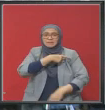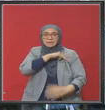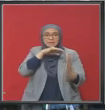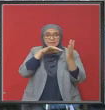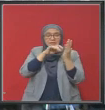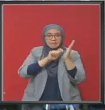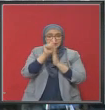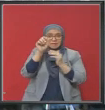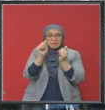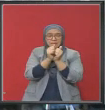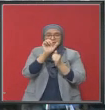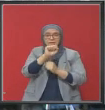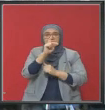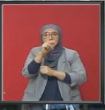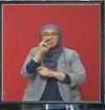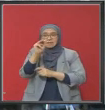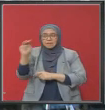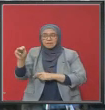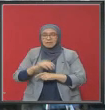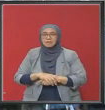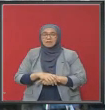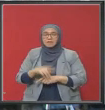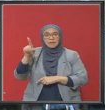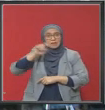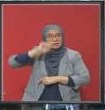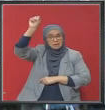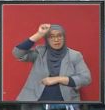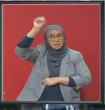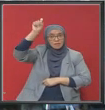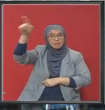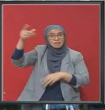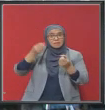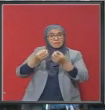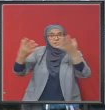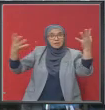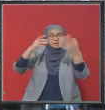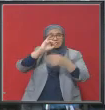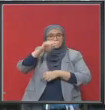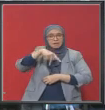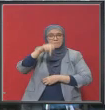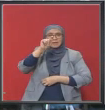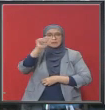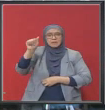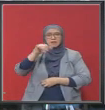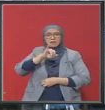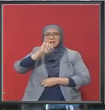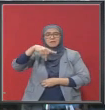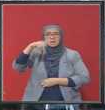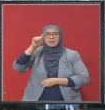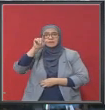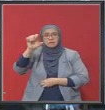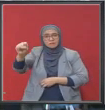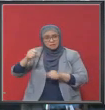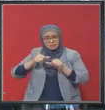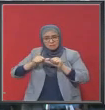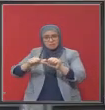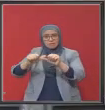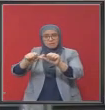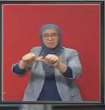karena kalau kita bisa baitulrahman sih masih banyak iPad essp3 itu masih lagi mengalami